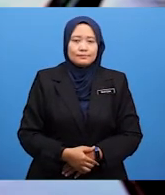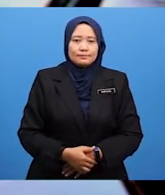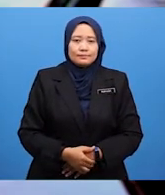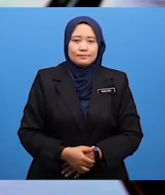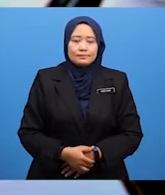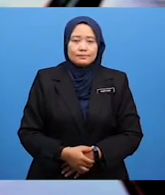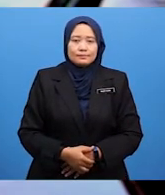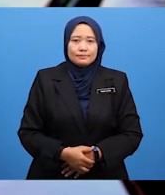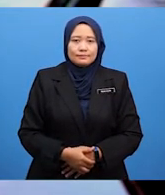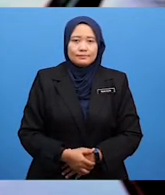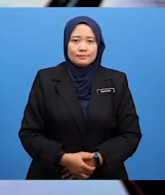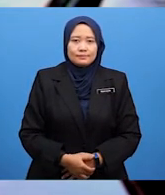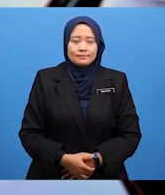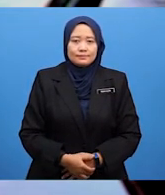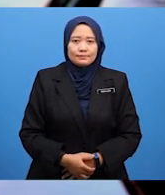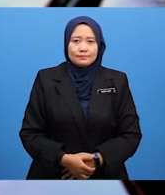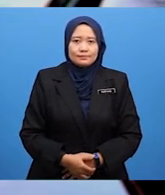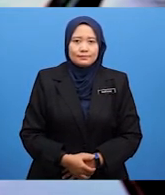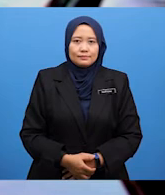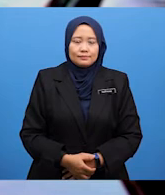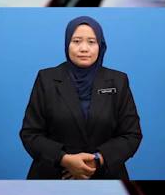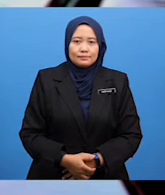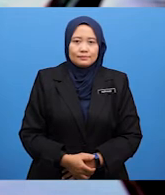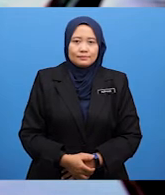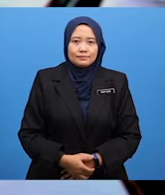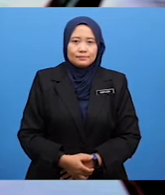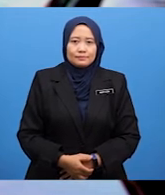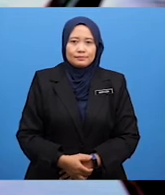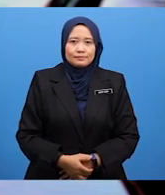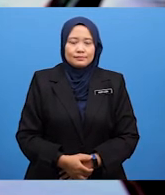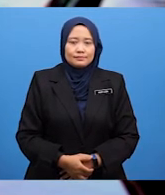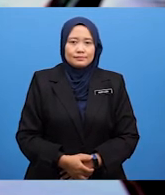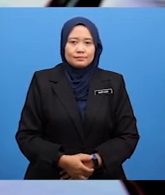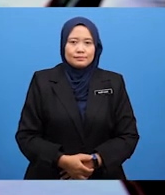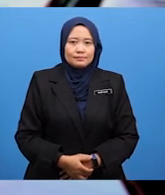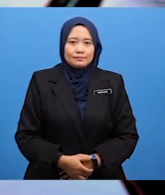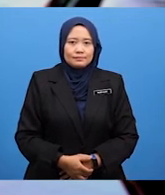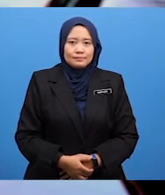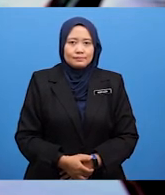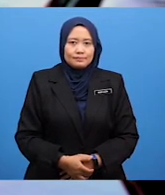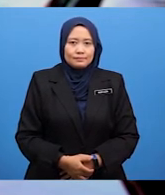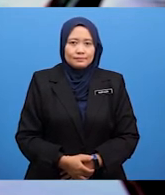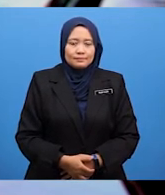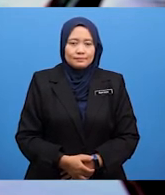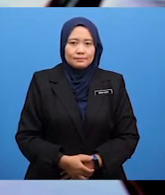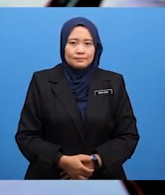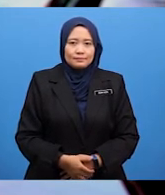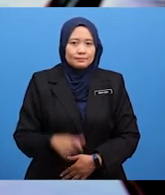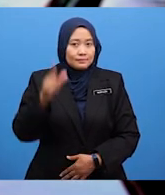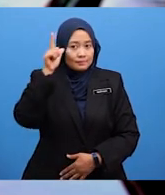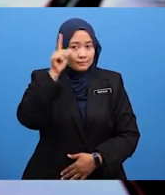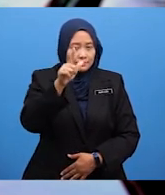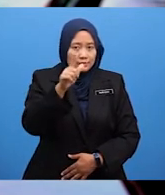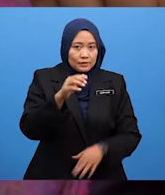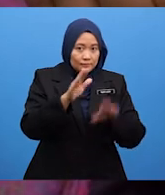Kita akan teruskan latihan ini sehingga ke posisi ketujuh. Jadi saya akan tunjukkan dahulu, kemudian Noor akan mengulangi apa yang saya